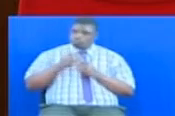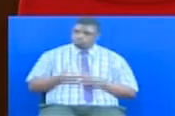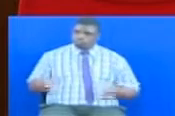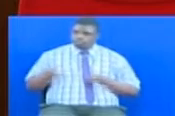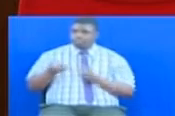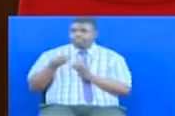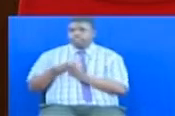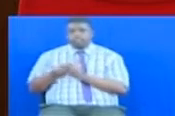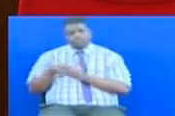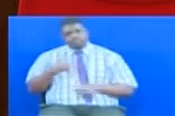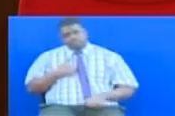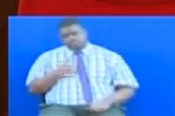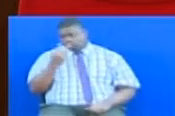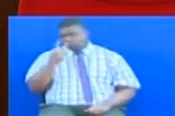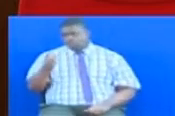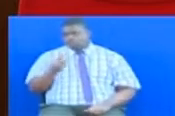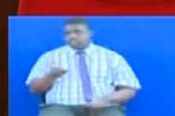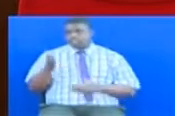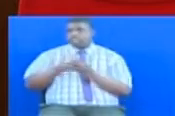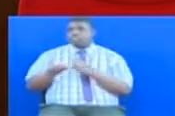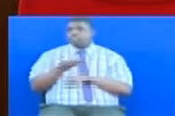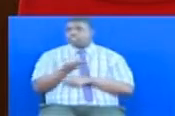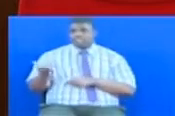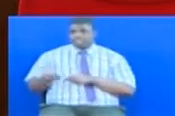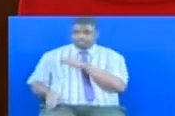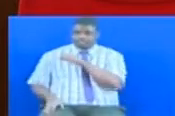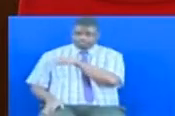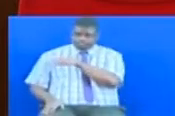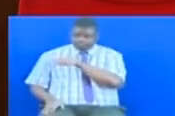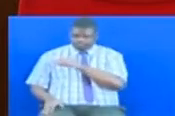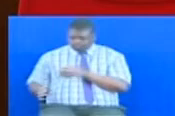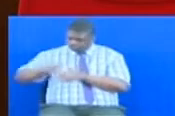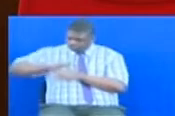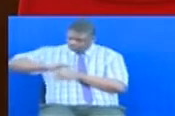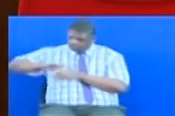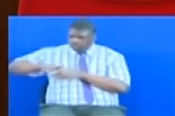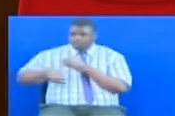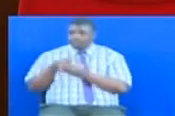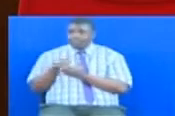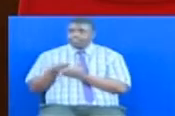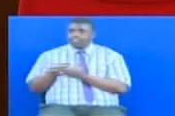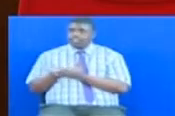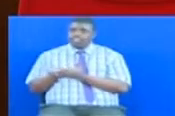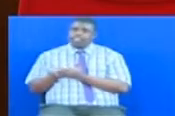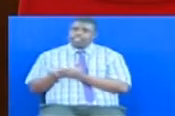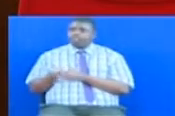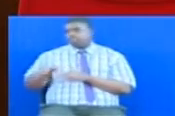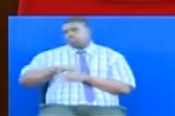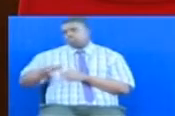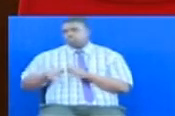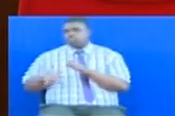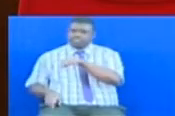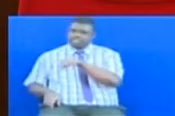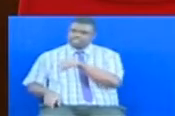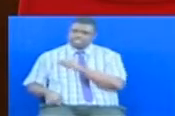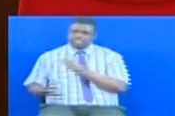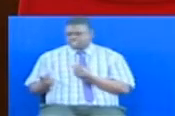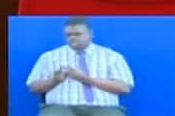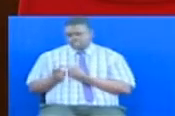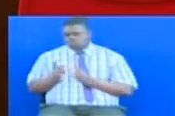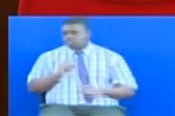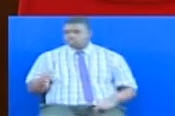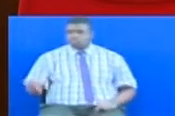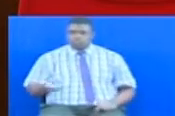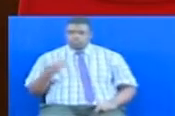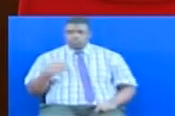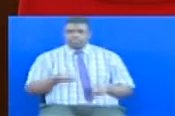mimi naona pia kwamba yako maeneo mengine kwenye matumizi ya fedha, kuna matumizi hayaendi sawa sawa. Na Wizara ya Fedha nayo